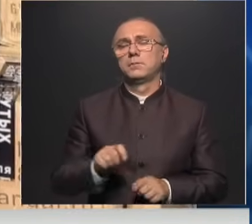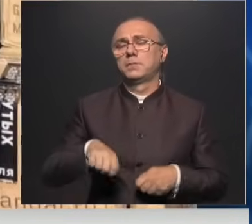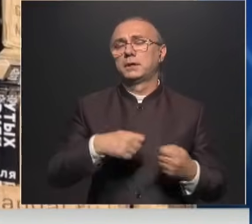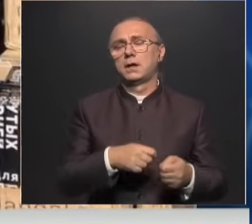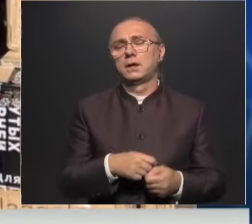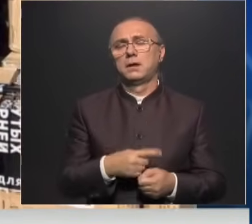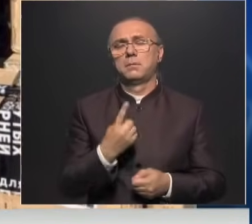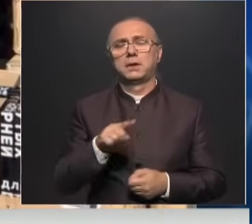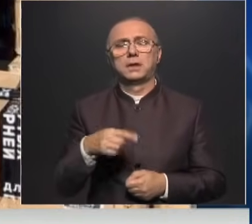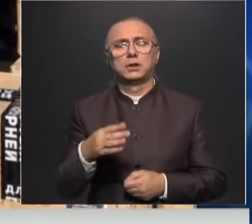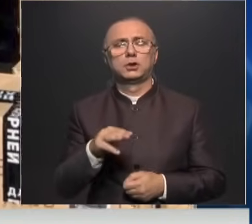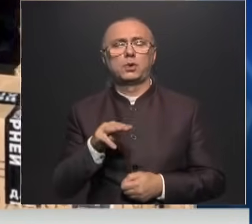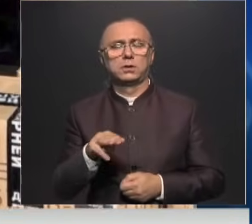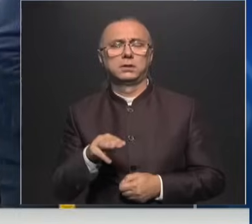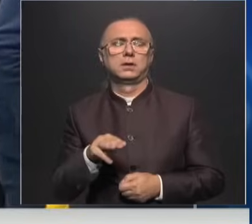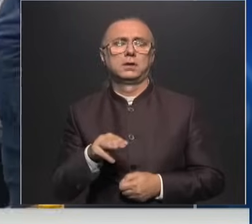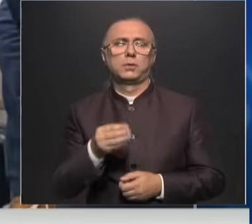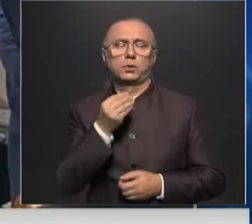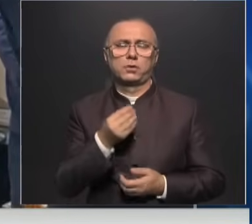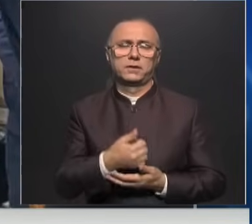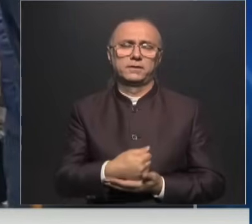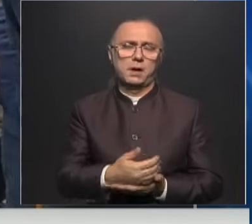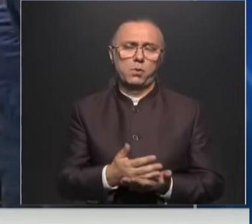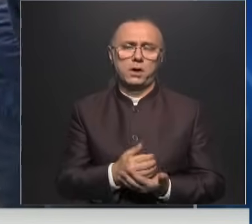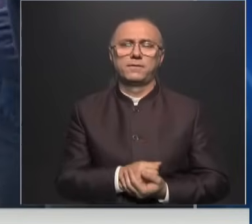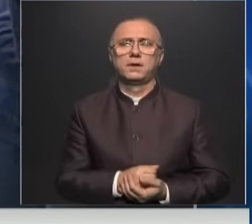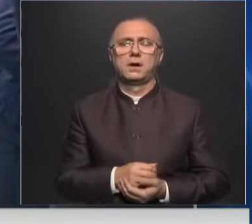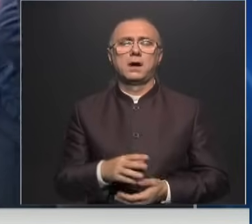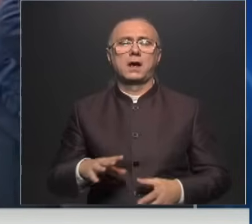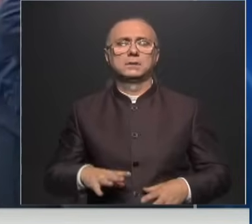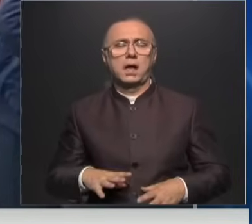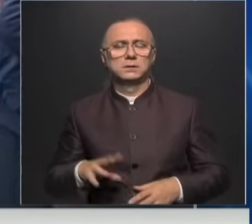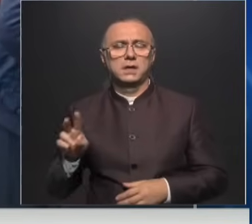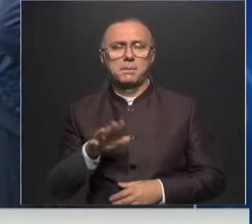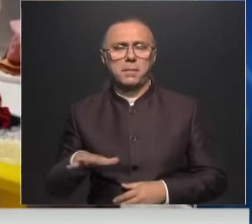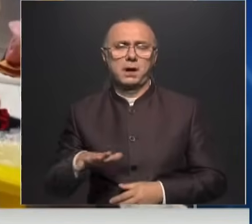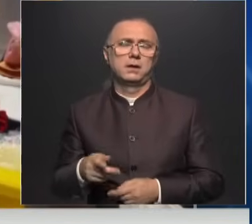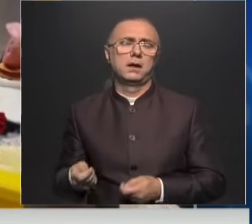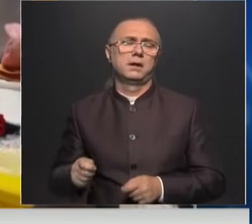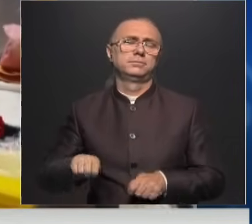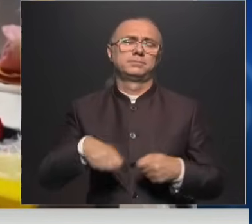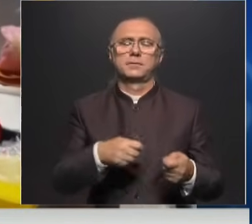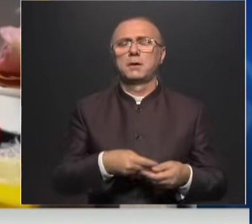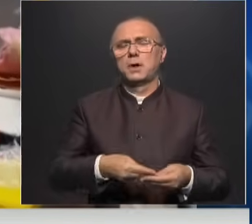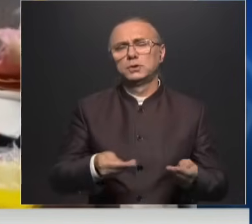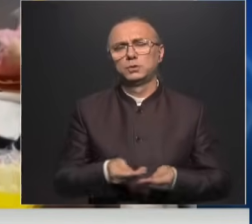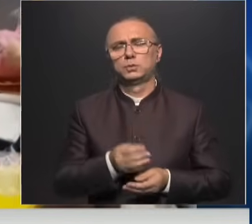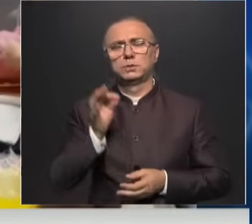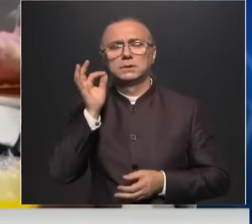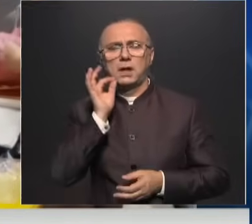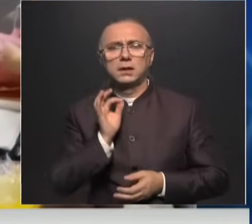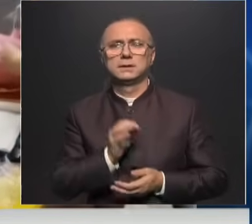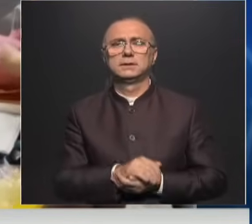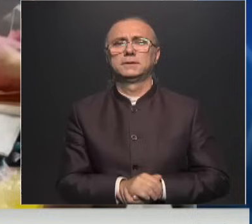продуктовых наборов. Казанская епархия привезла крупы, консервы, подсолнечное масло, сладости, а также посуду в церковный штаб помощи беженцам